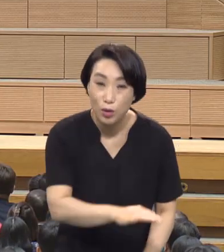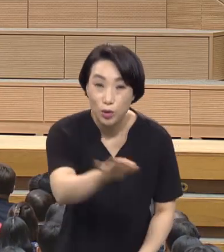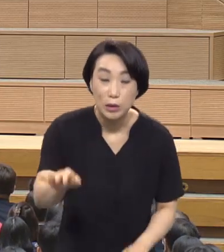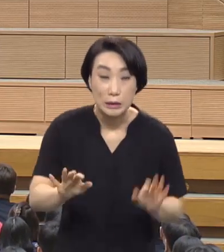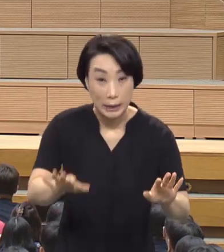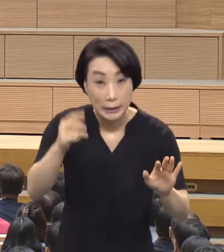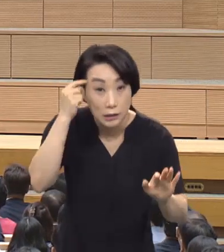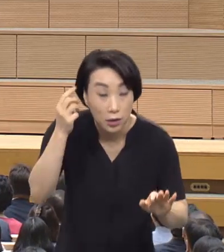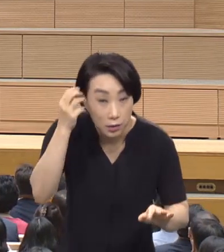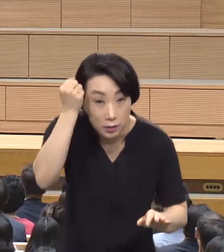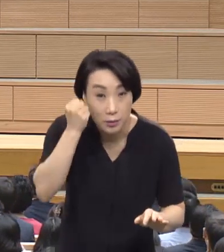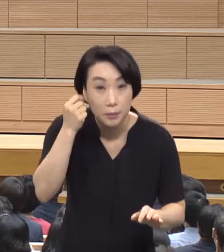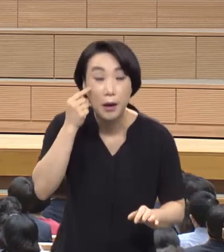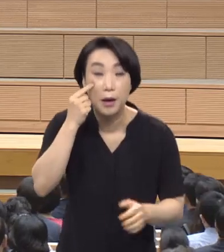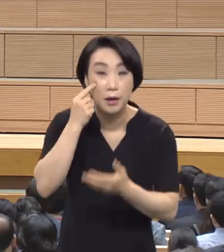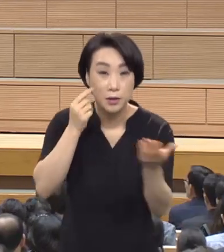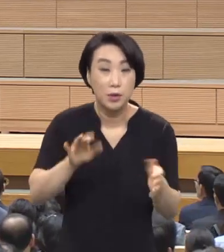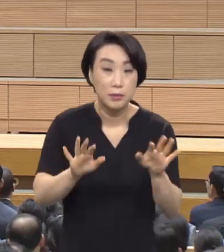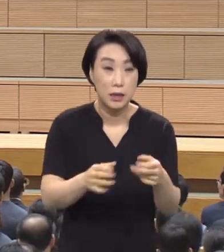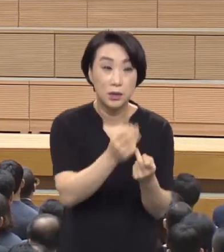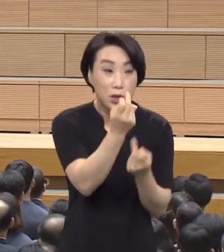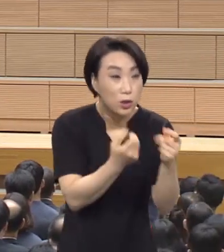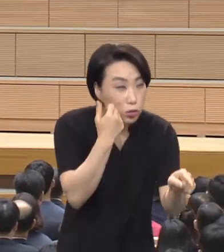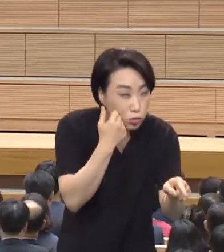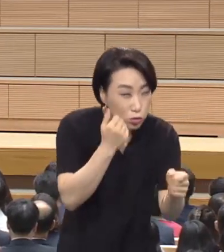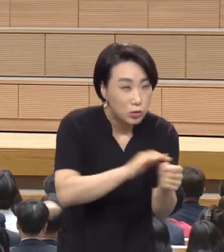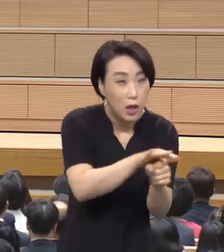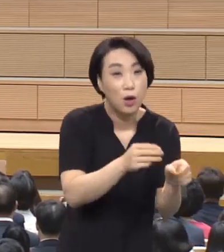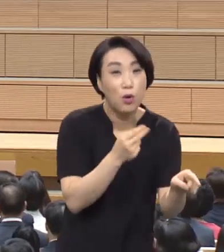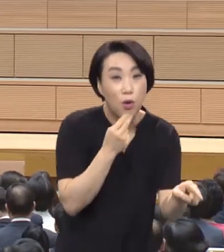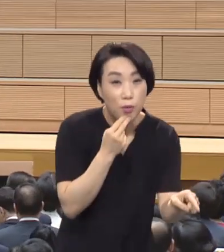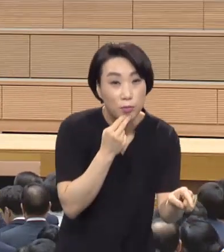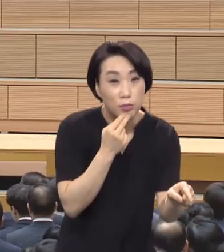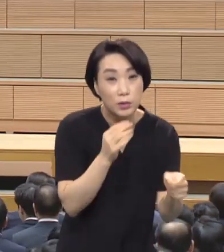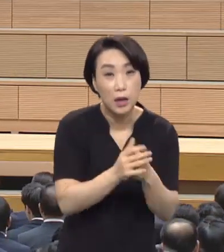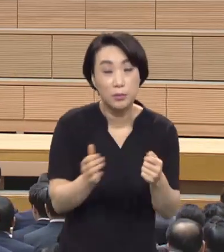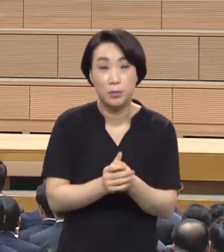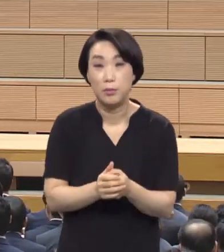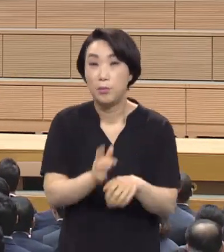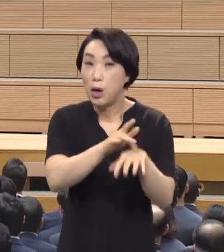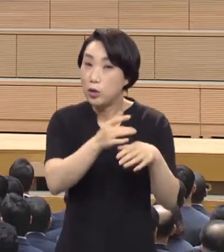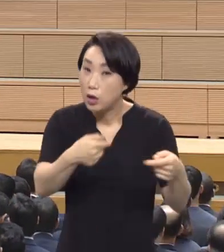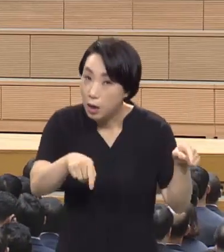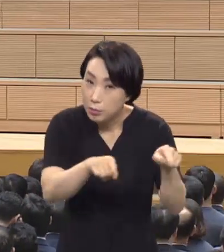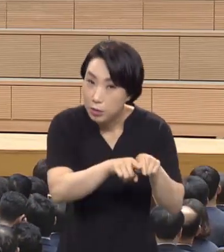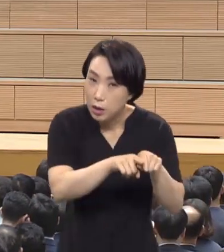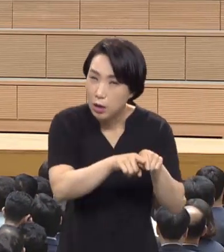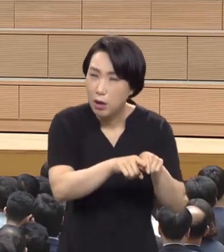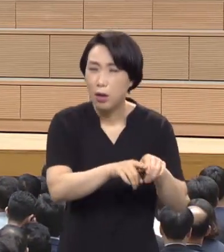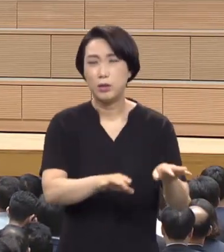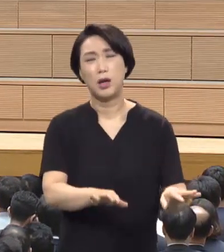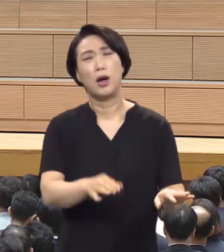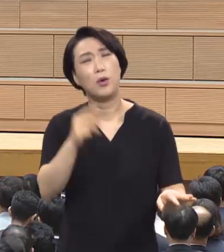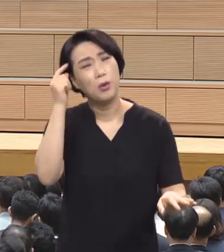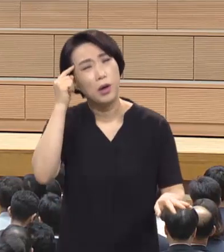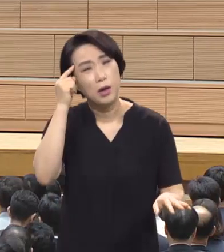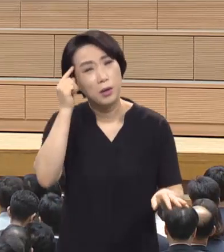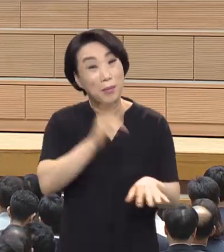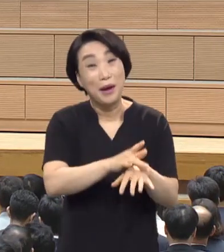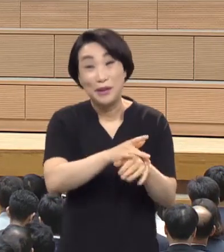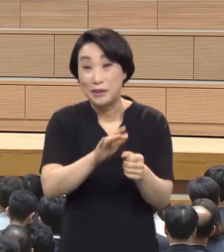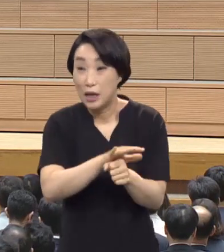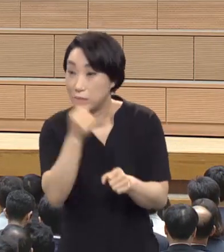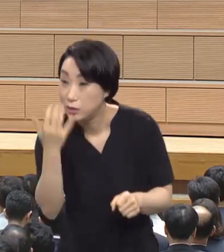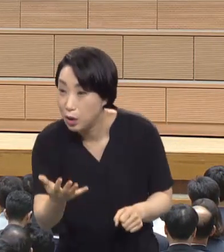그러니까 이렇게 형제를 사랑하지 않았다고 해서 마귀와 더불어. 왜? 마귀가 사랑하는 거